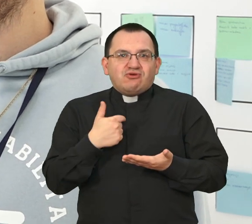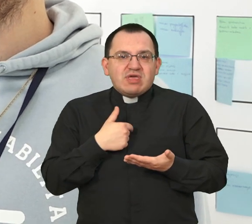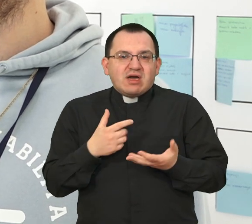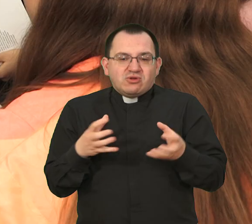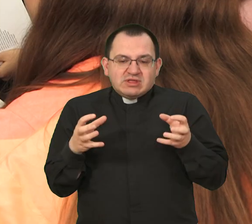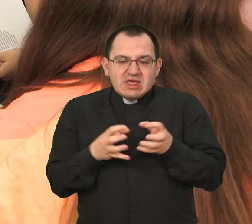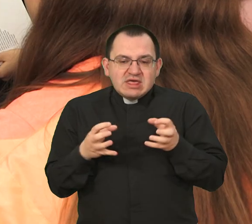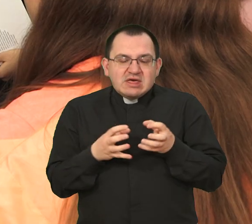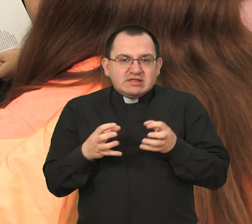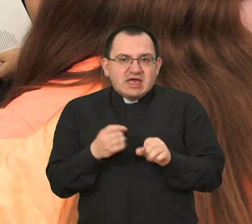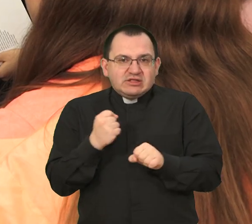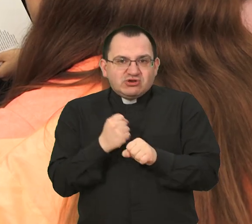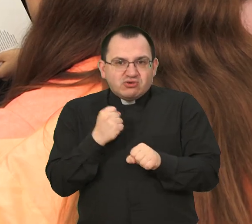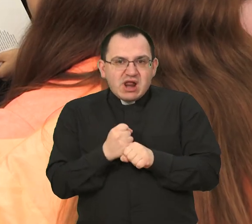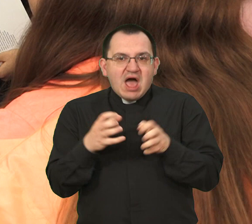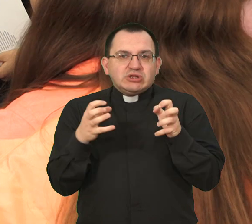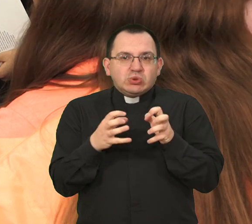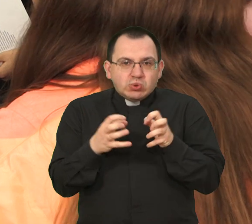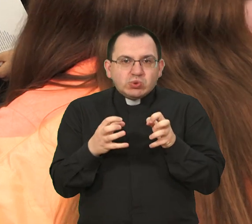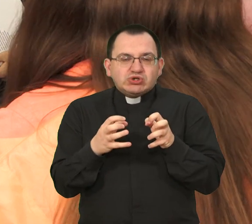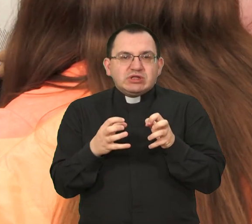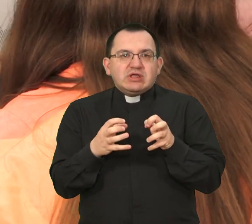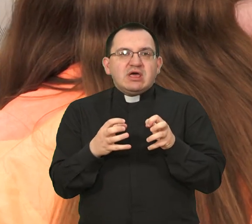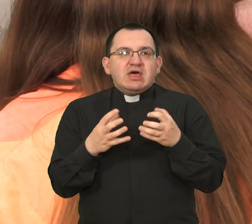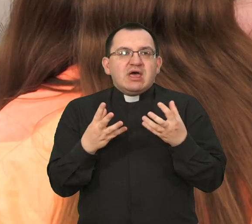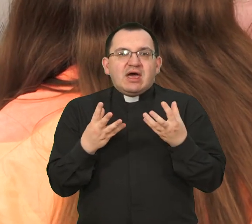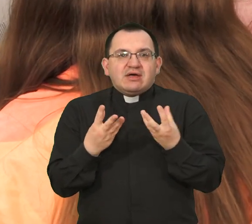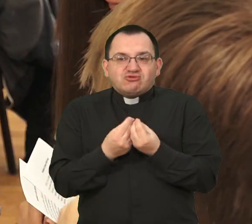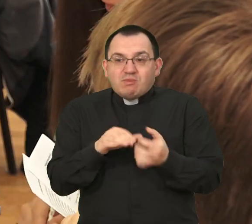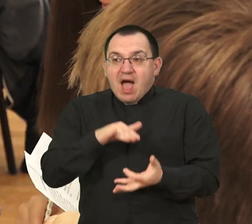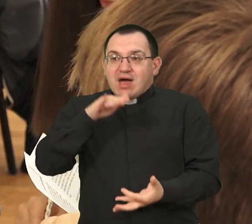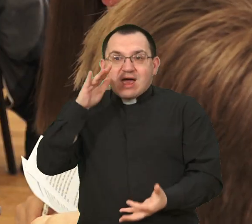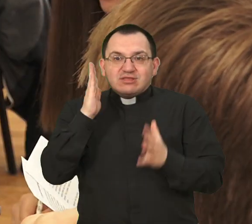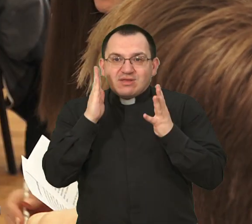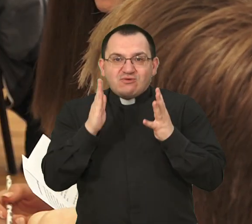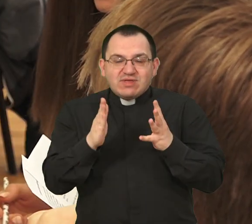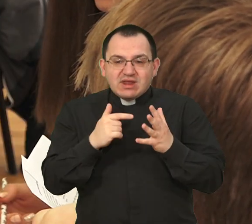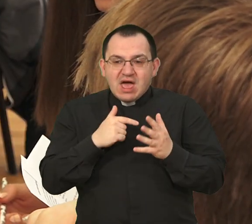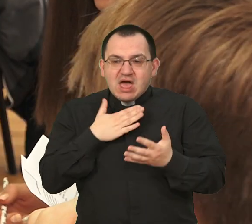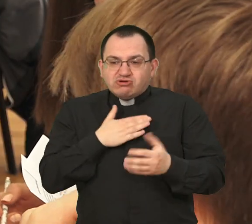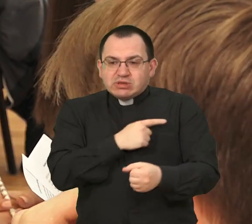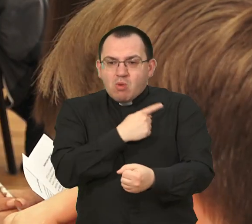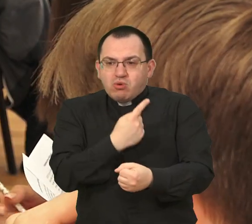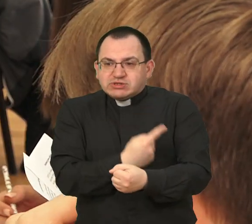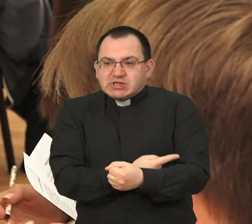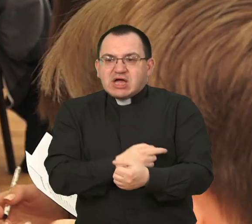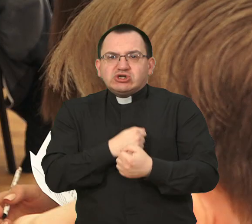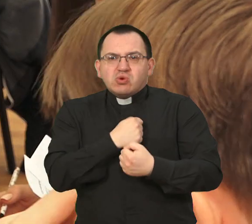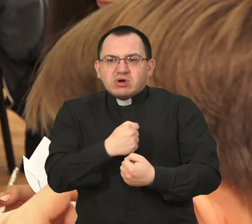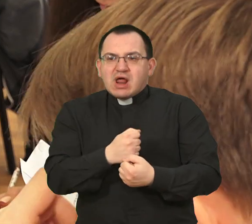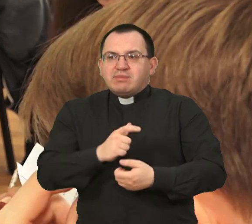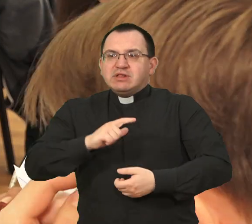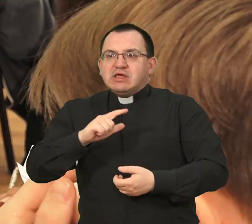zajednički rad, zajedničko druženje i zajedničko odrastanje u vjeri osnažiti ih i zapravo i od